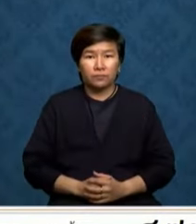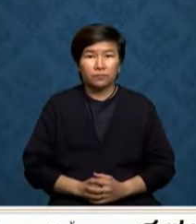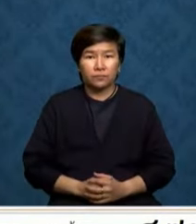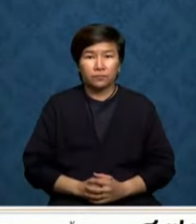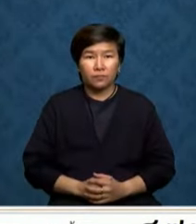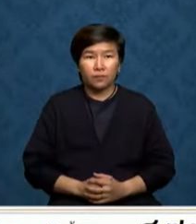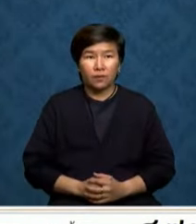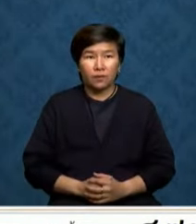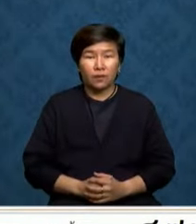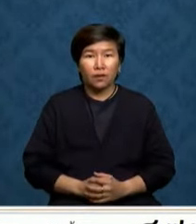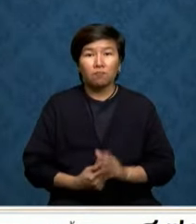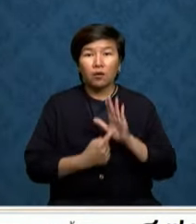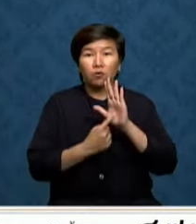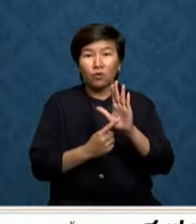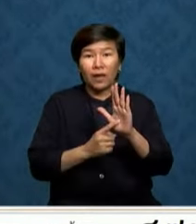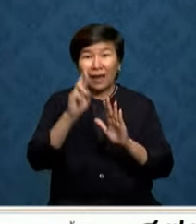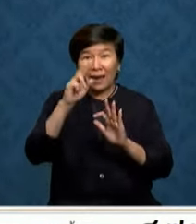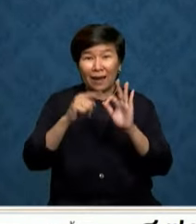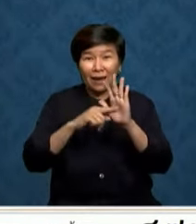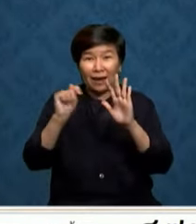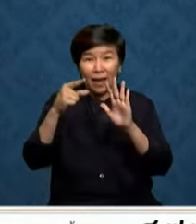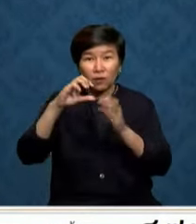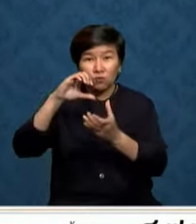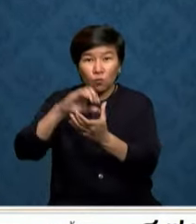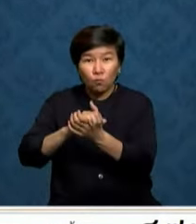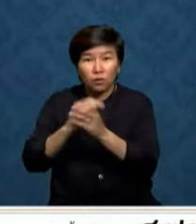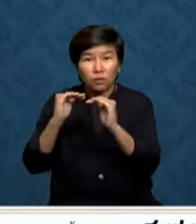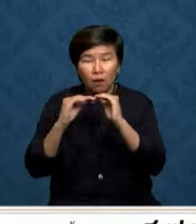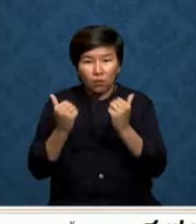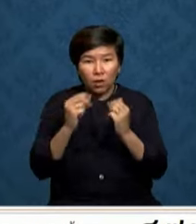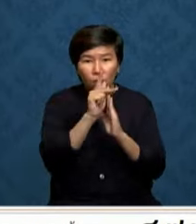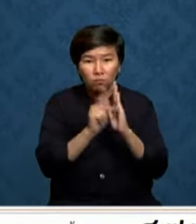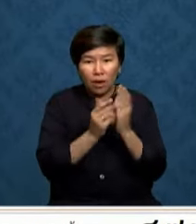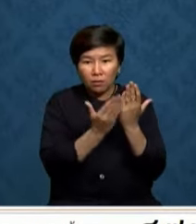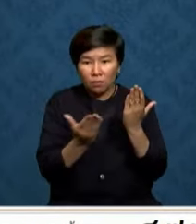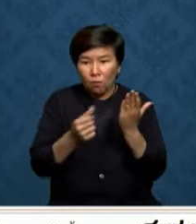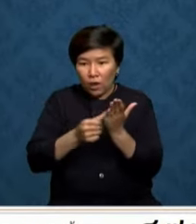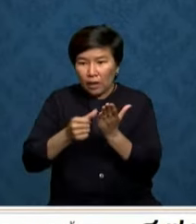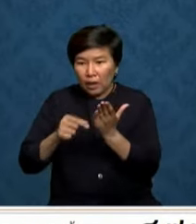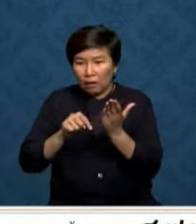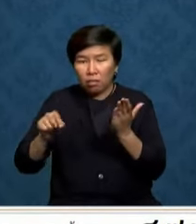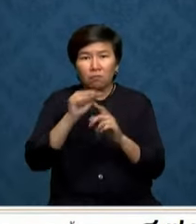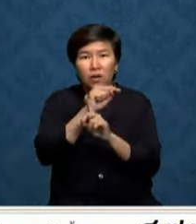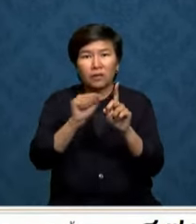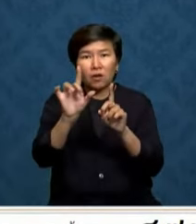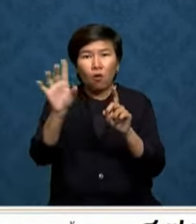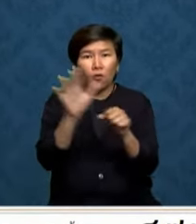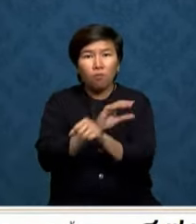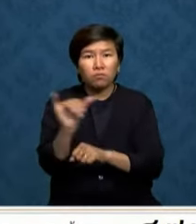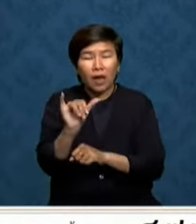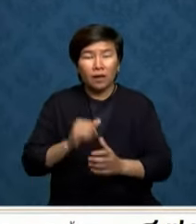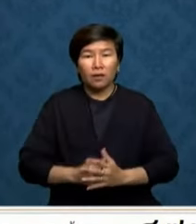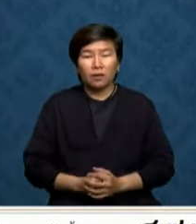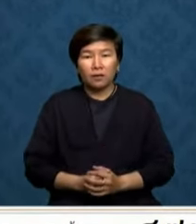สมรสทเยียมนะครับเราก็ต้องแก้กฎหมายอีกหลายฉบับวันนี้ก็ยังไม่สมบูรณ์ 100%ก็อยากฝากท่านประธานถึงเพื่อน